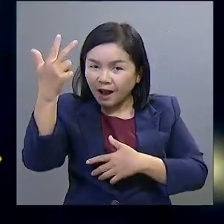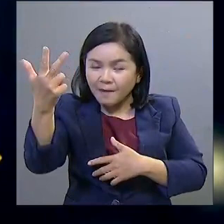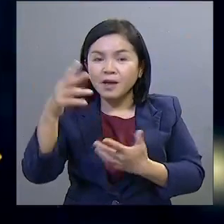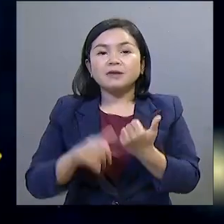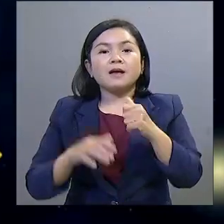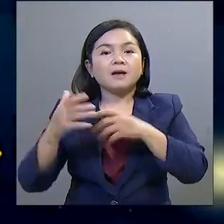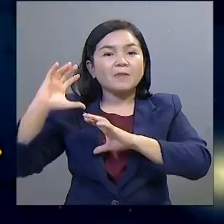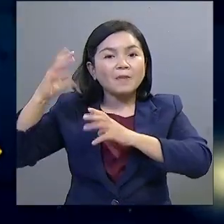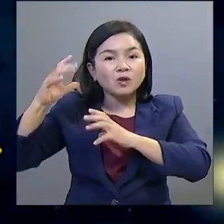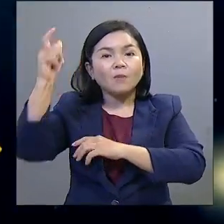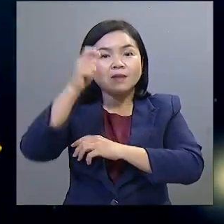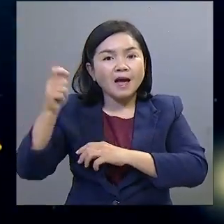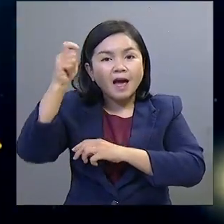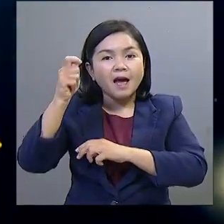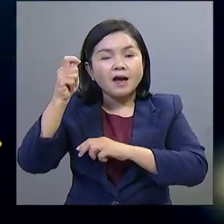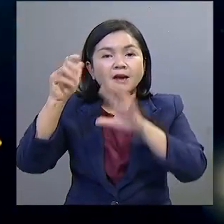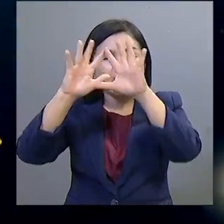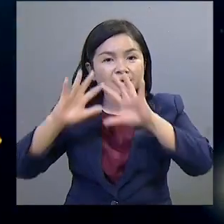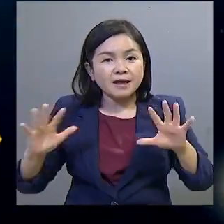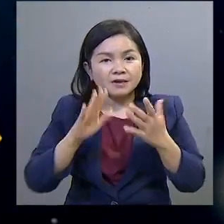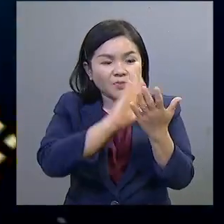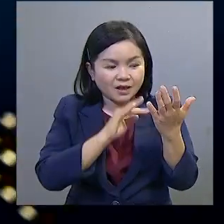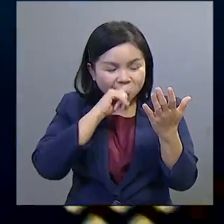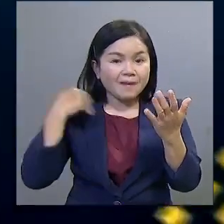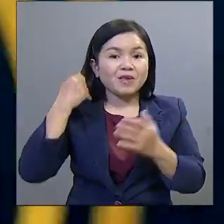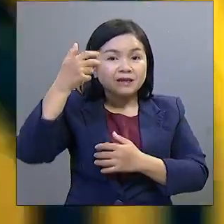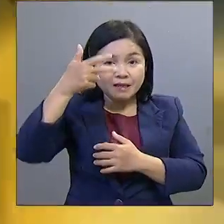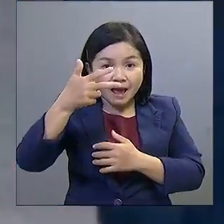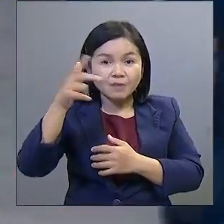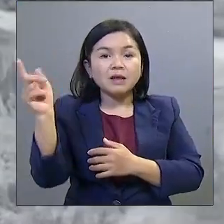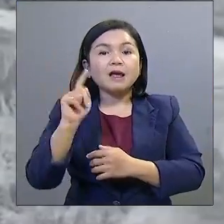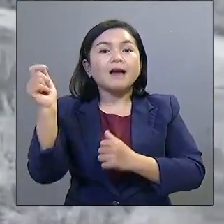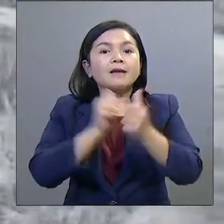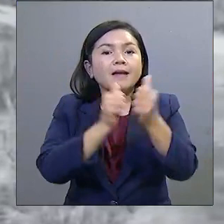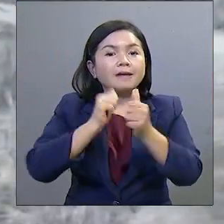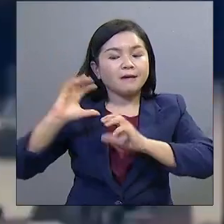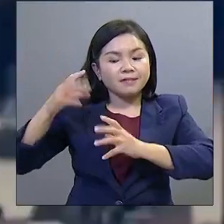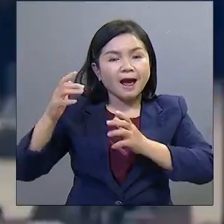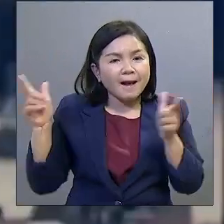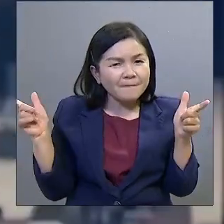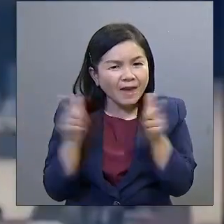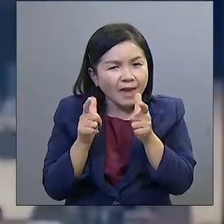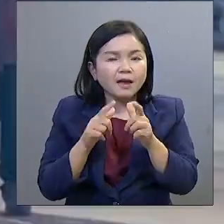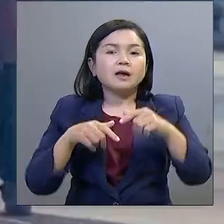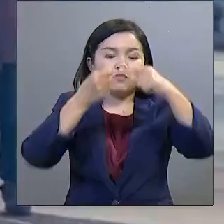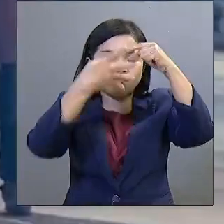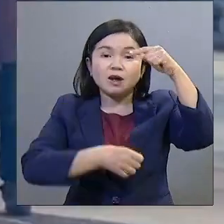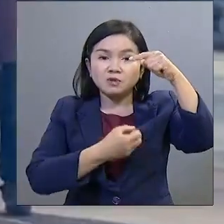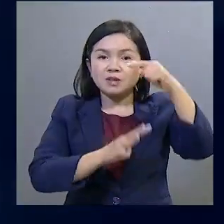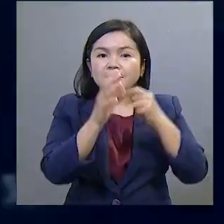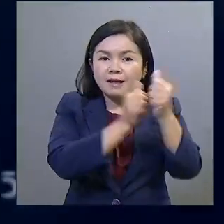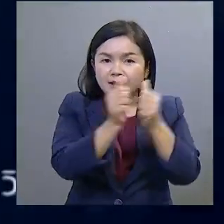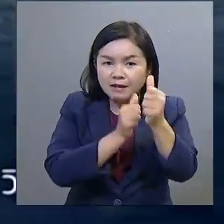าพยนตร์อาเซียนทรงคุณค่า3เรื่องจากไทยฉายภาพยนตร์ของสายการประกวดภาพยนตร์สั้นอาเซียน14เรื่องจากผู้เข้าประกวด